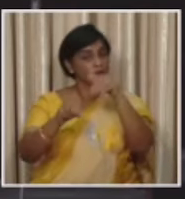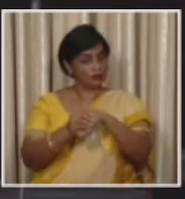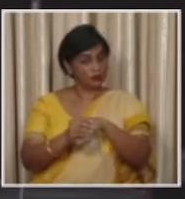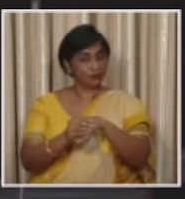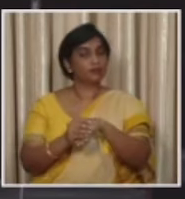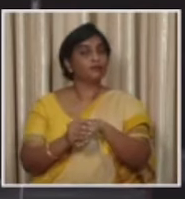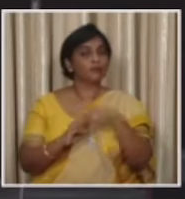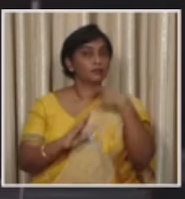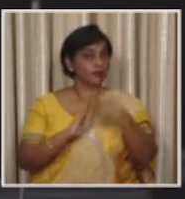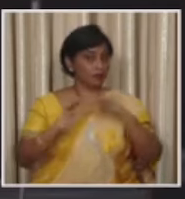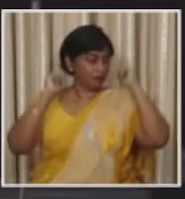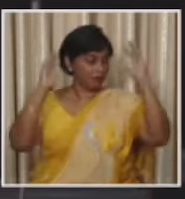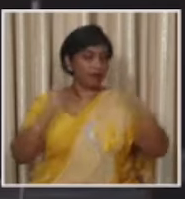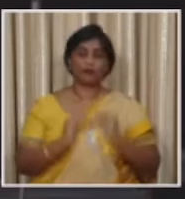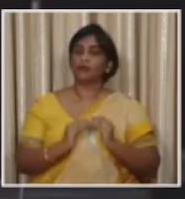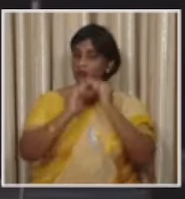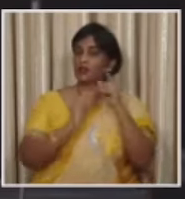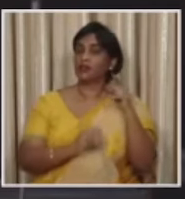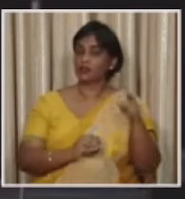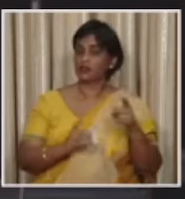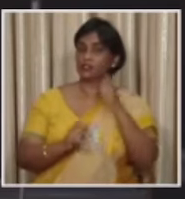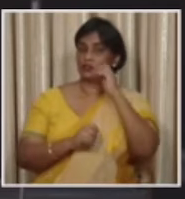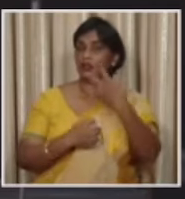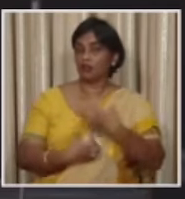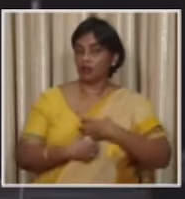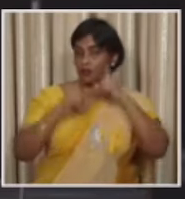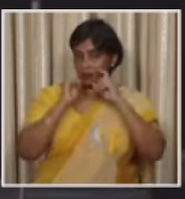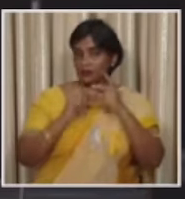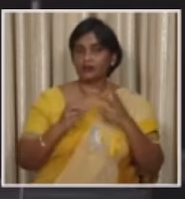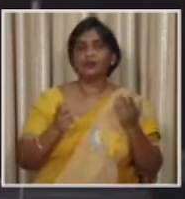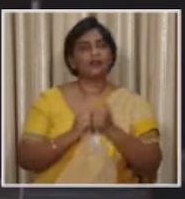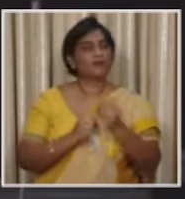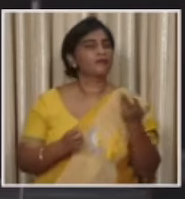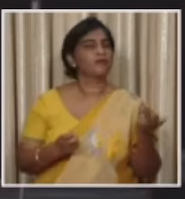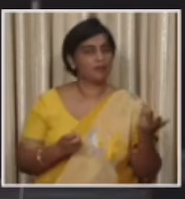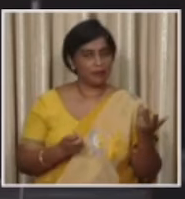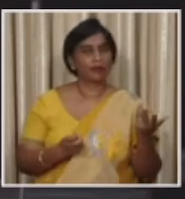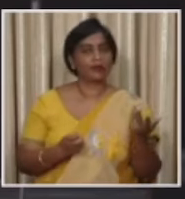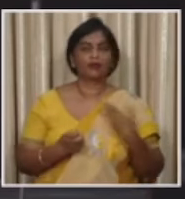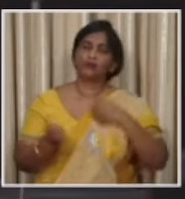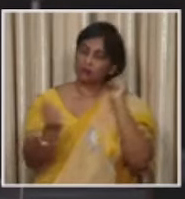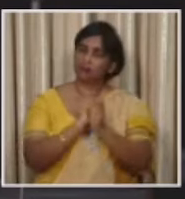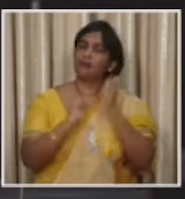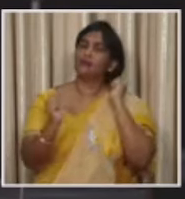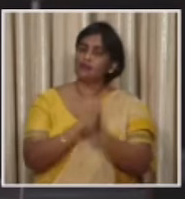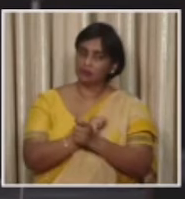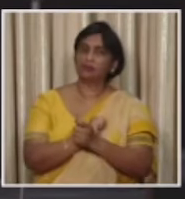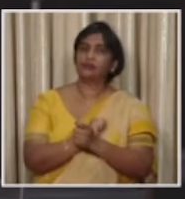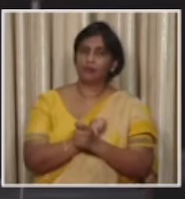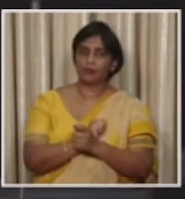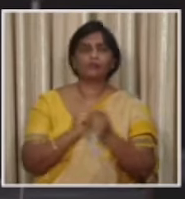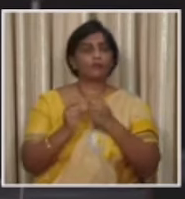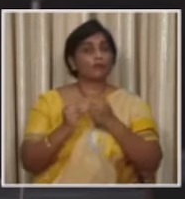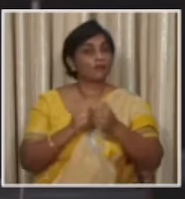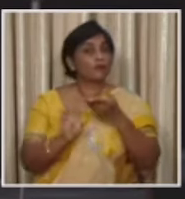ආවොත් රට සුඛිත මුදිත කරන්න පුළුවන් කියලා එතකන් ජනතාව දුක් විඳිනකද? ඒක කරන්න බෑ. වෙනස් විය යුතු නම් වෙනස් විය යුතුයි. වෙනස් විය